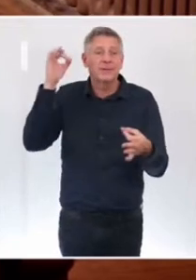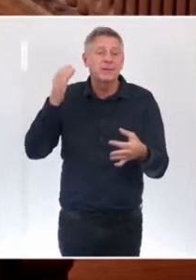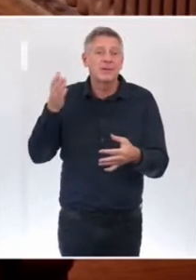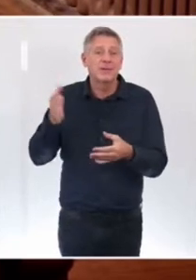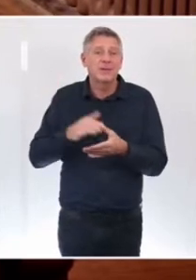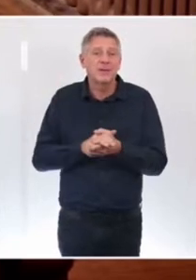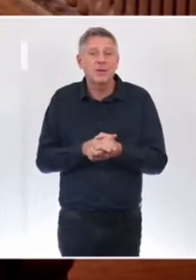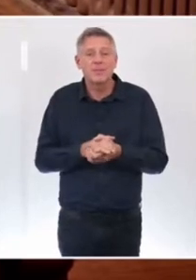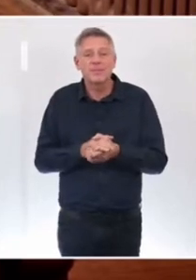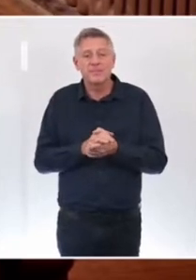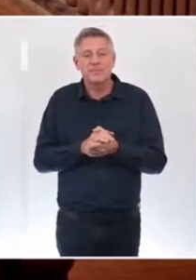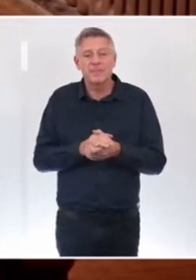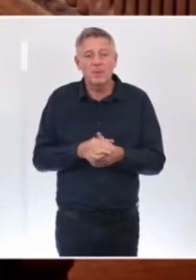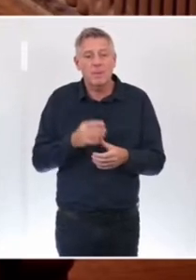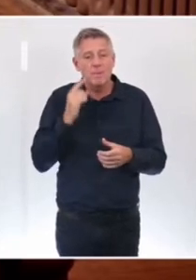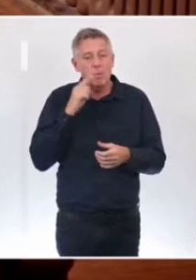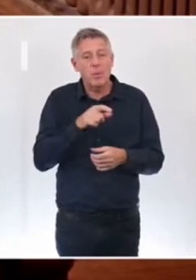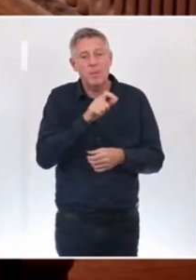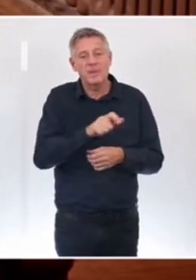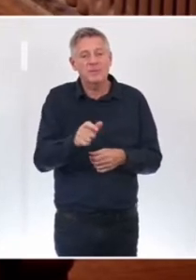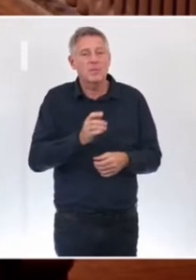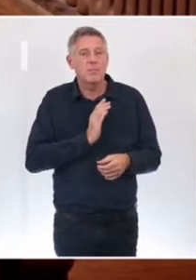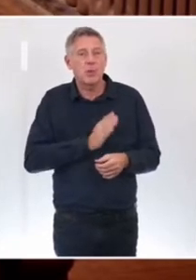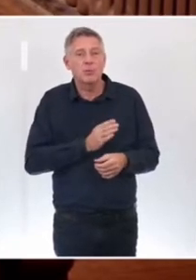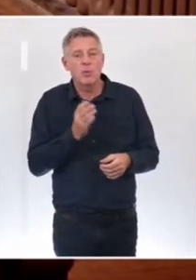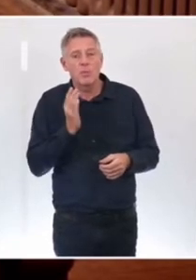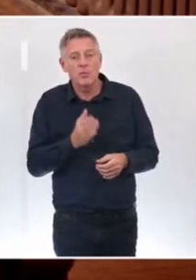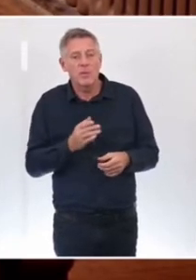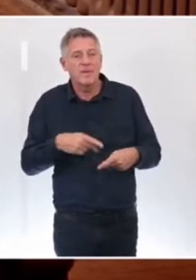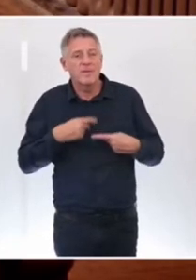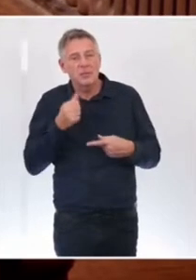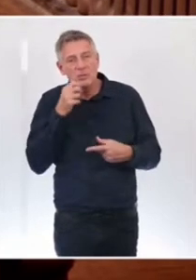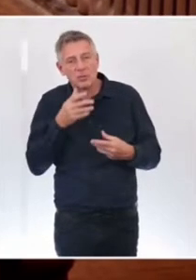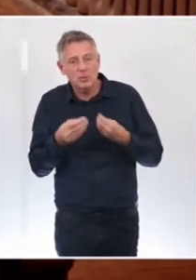des Bordelais et dans ce qui touche leur quotidien. Je vous remercie.